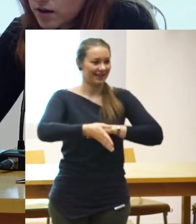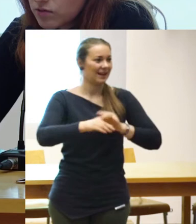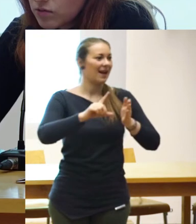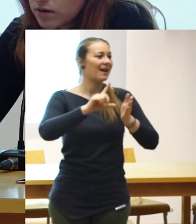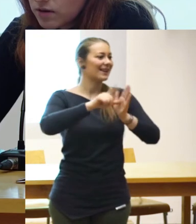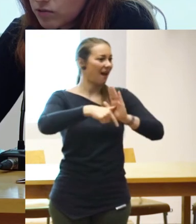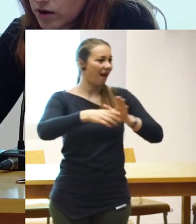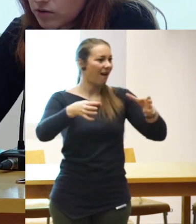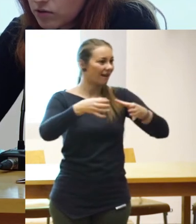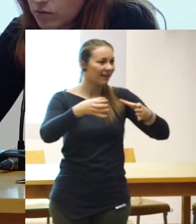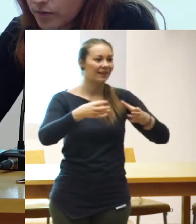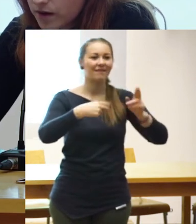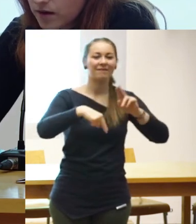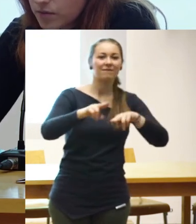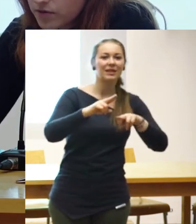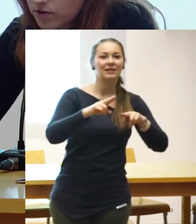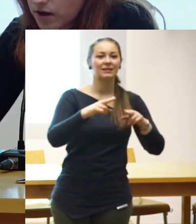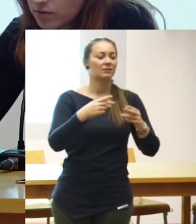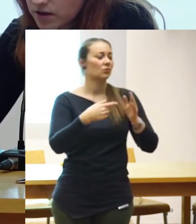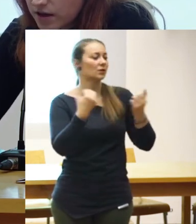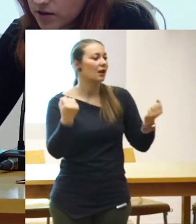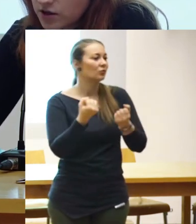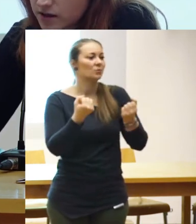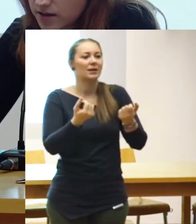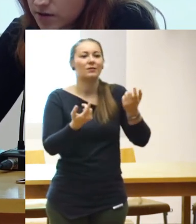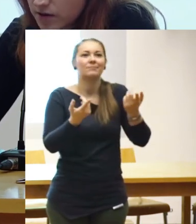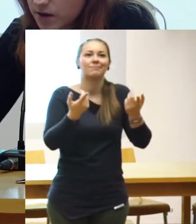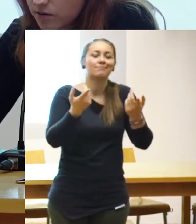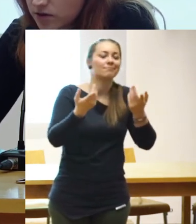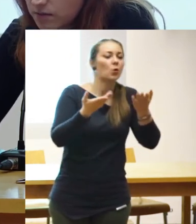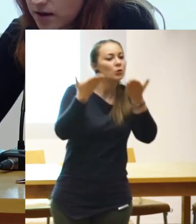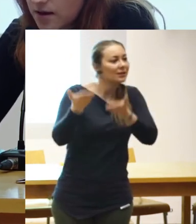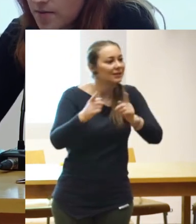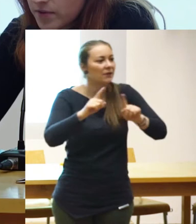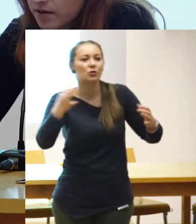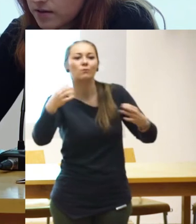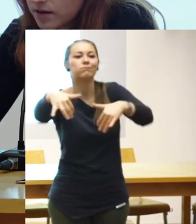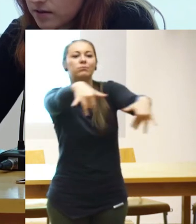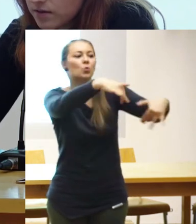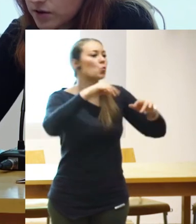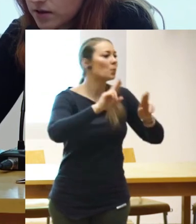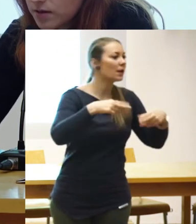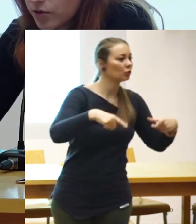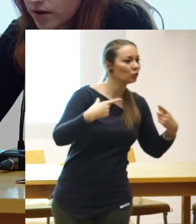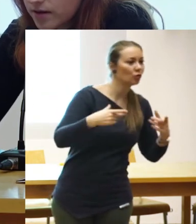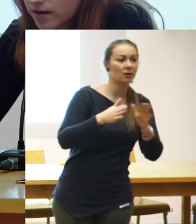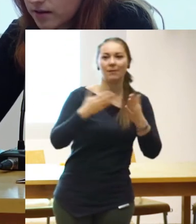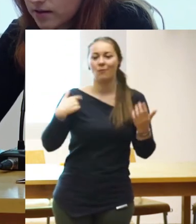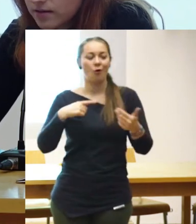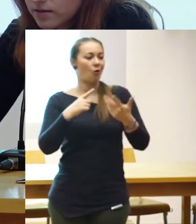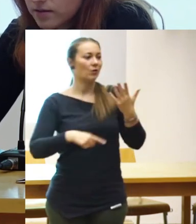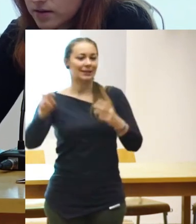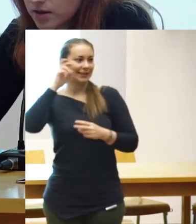uměleckou scénu kurátorům a profesionálům ze zahraničí, které sem zveme a vozíme, tak ve všech těchto